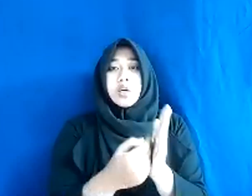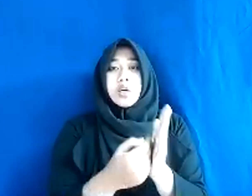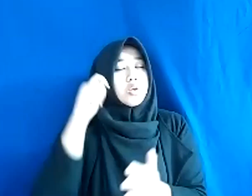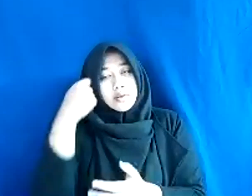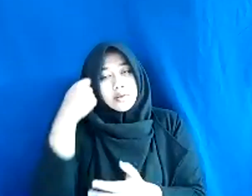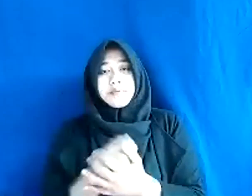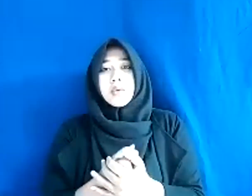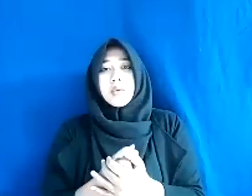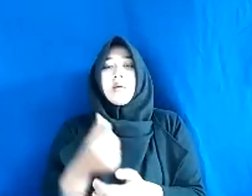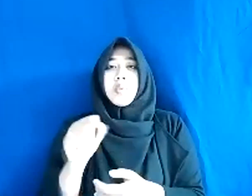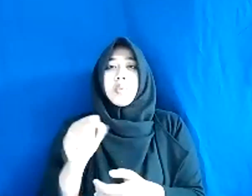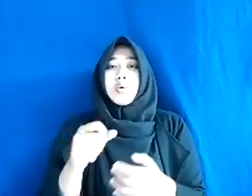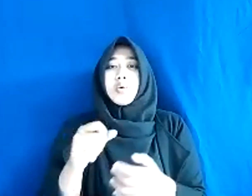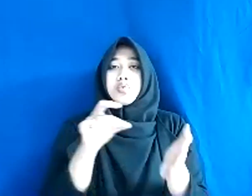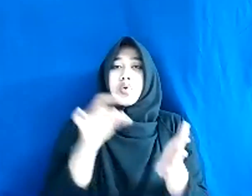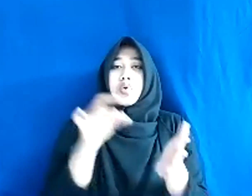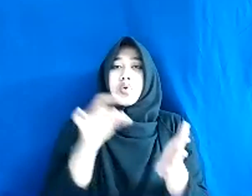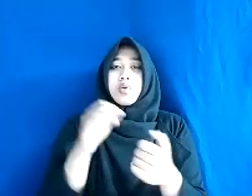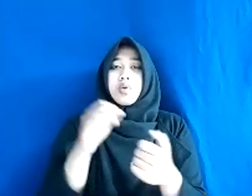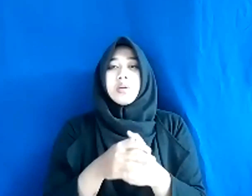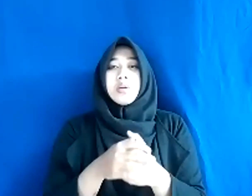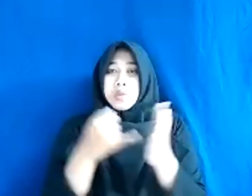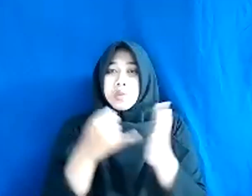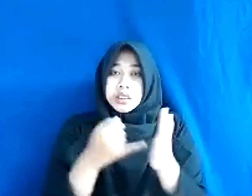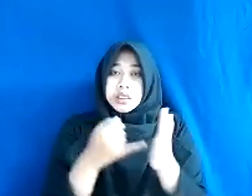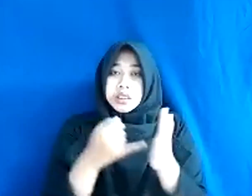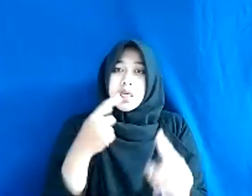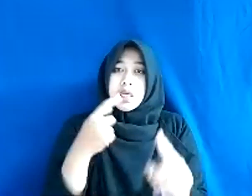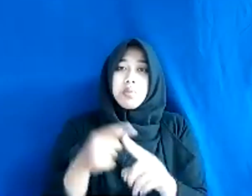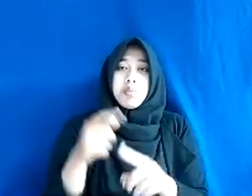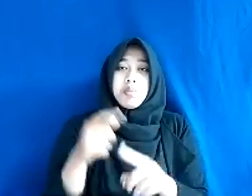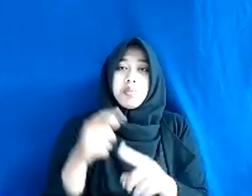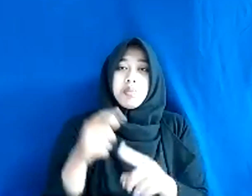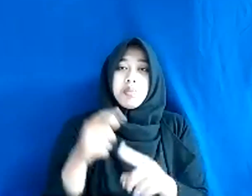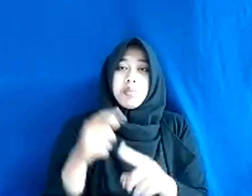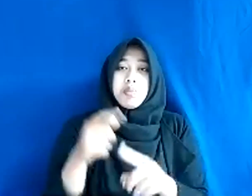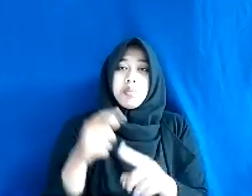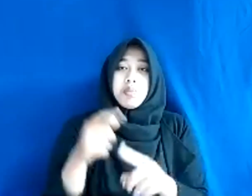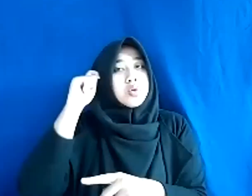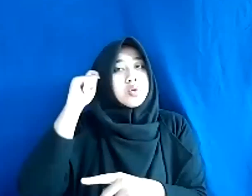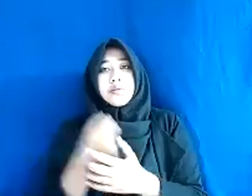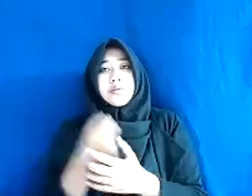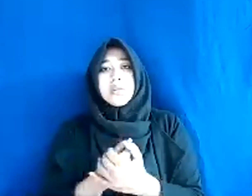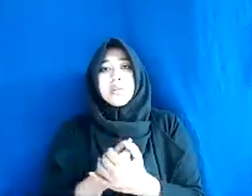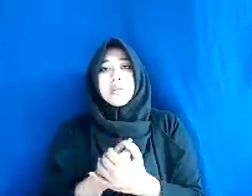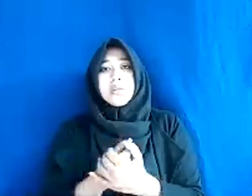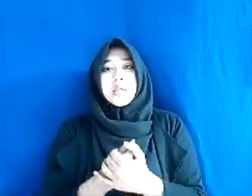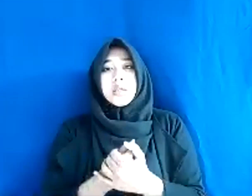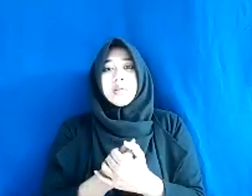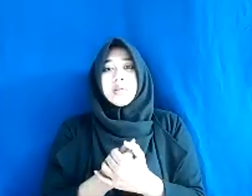mengisinya jadi sulit lagi. Dan yang terjadi kemudian memang difasilitasi juga oleh Plut. Nah,